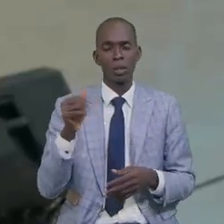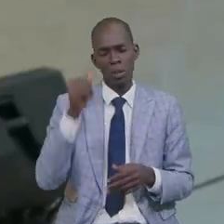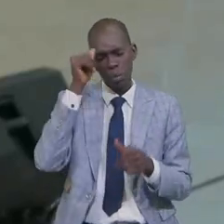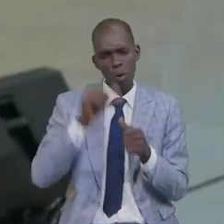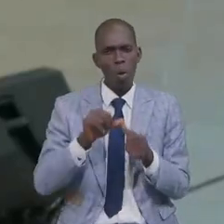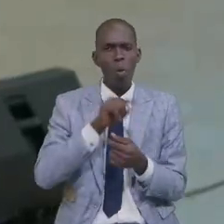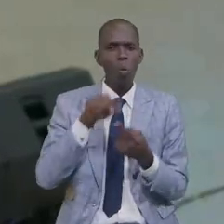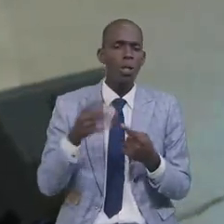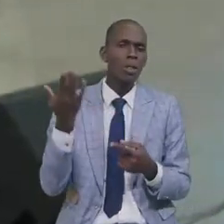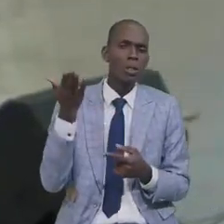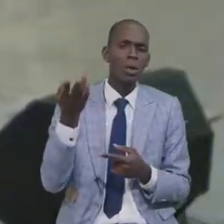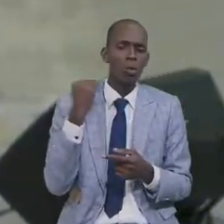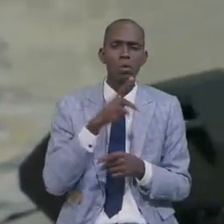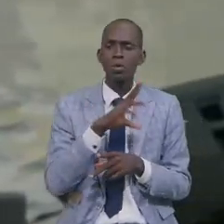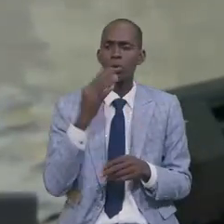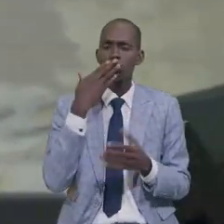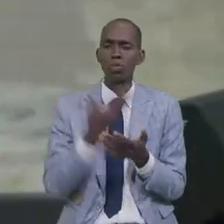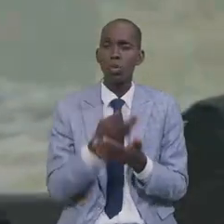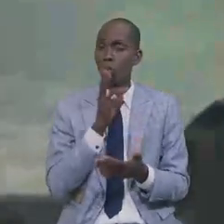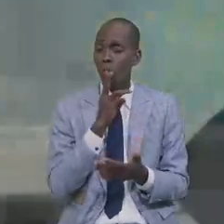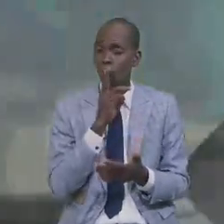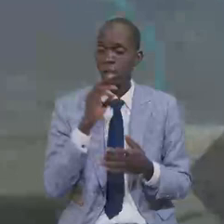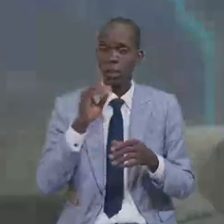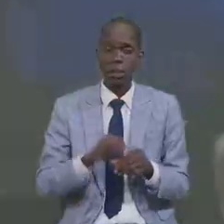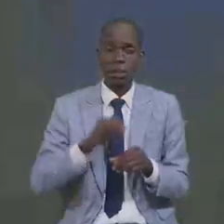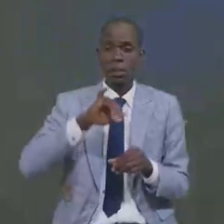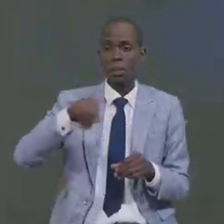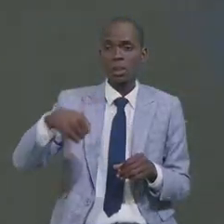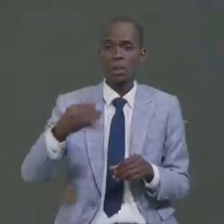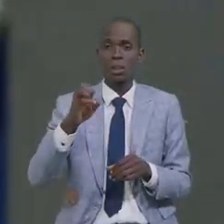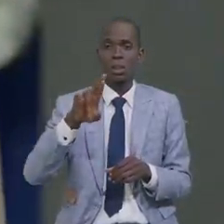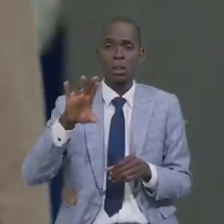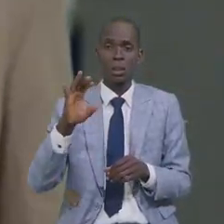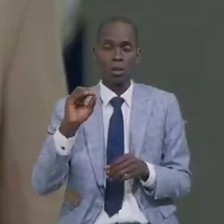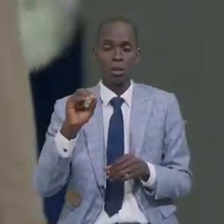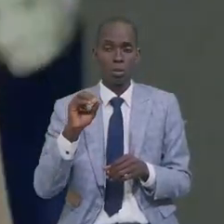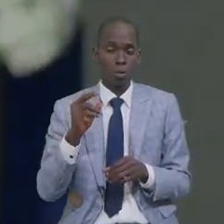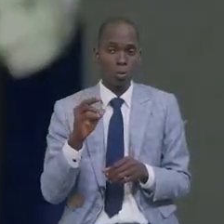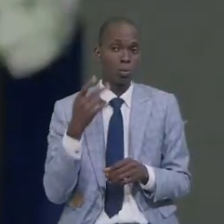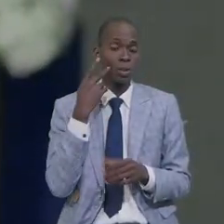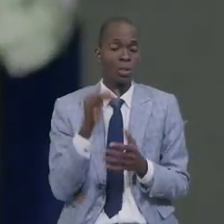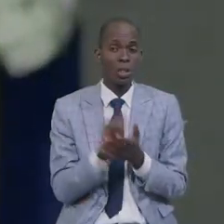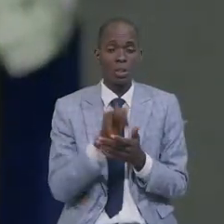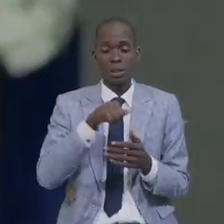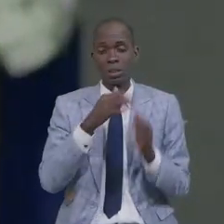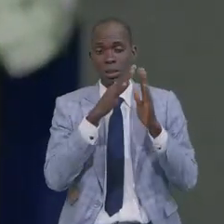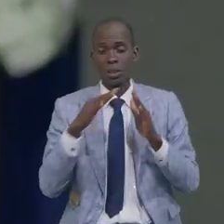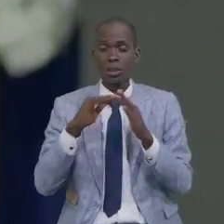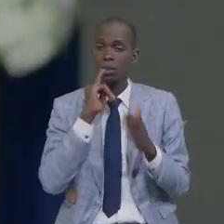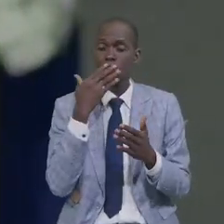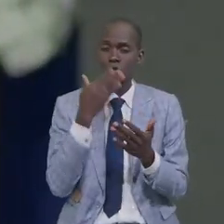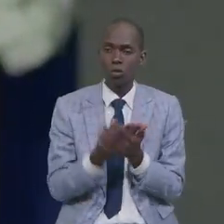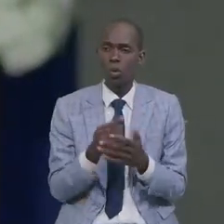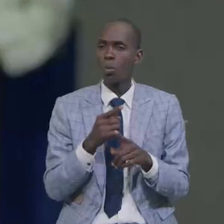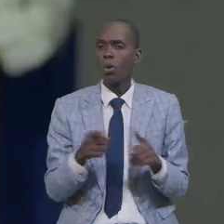Là, il n'y avait pas de bonne eau à Jéricho. Jéricho, la ville est bonne, mais l'eau n'est pas bonne. Et ça causait donc